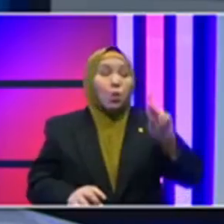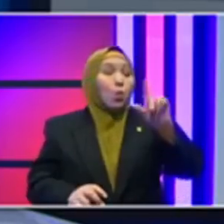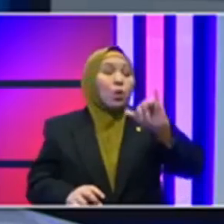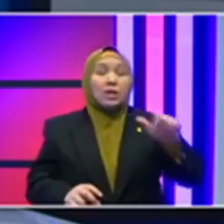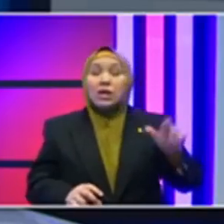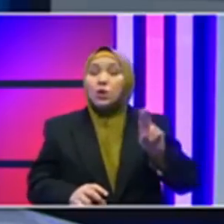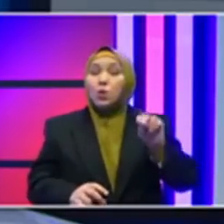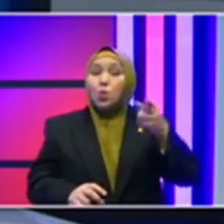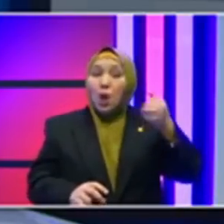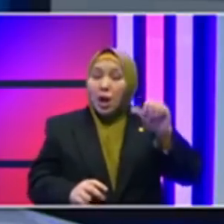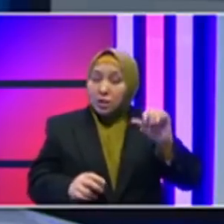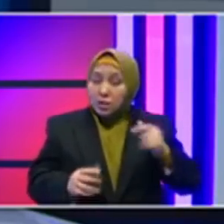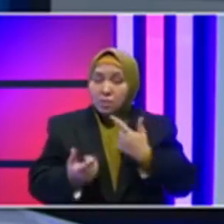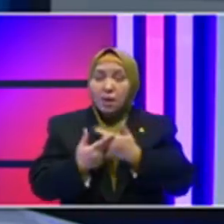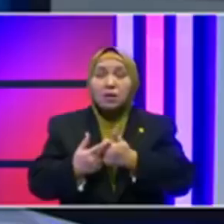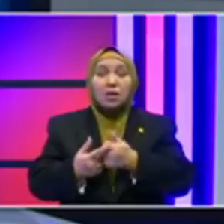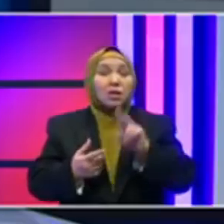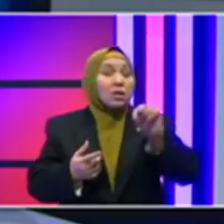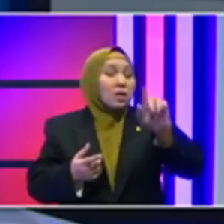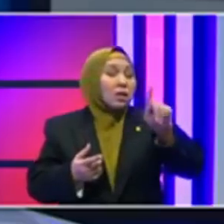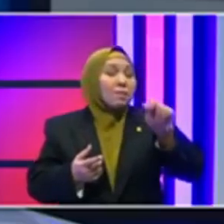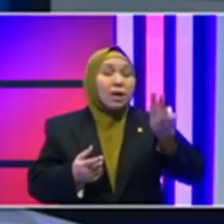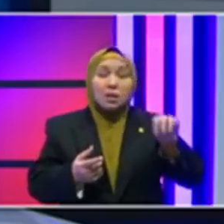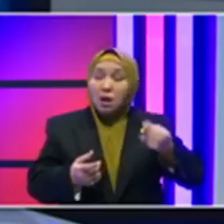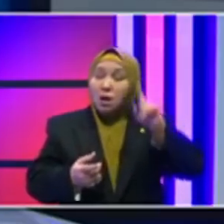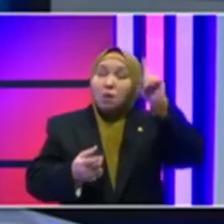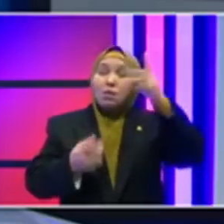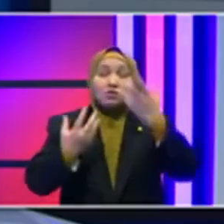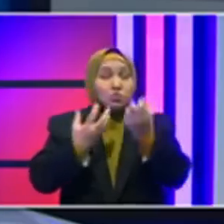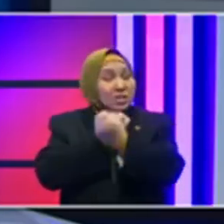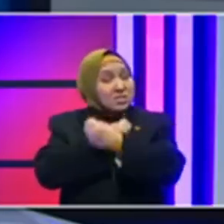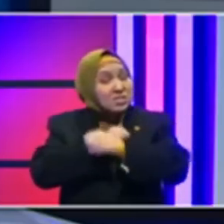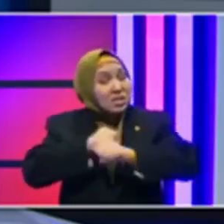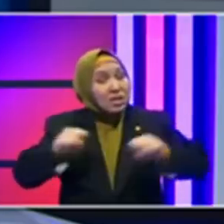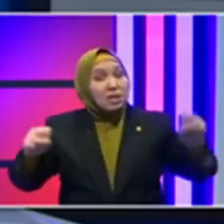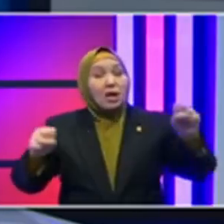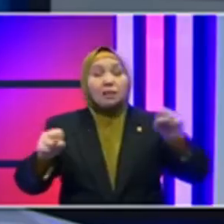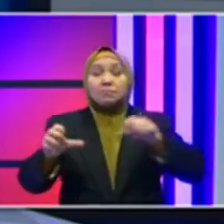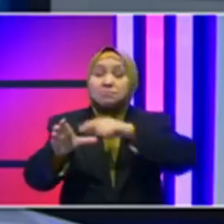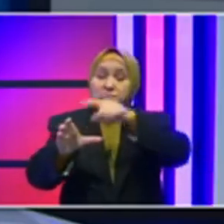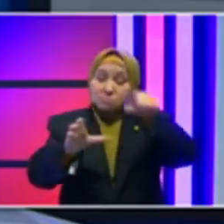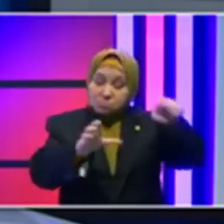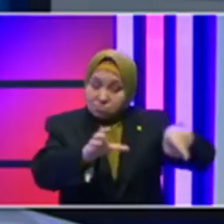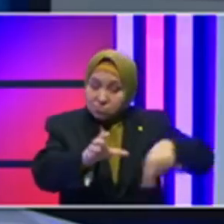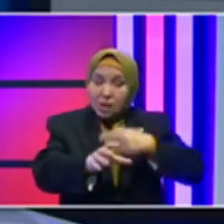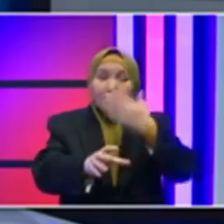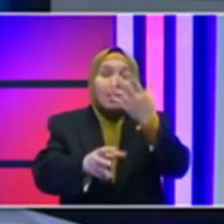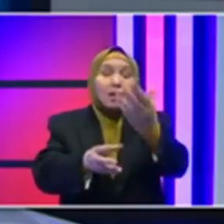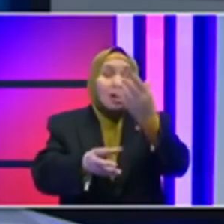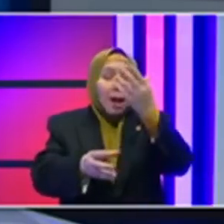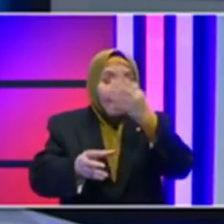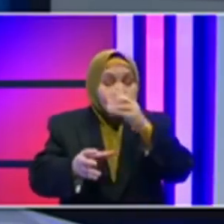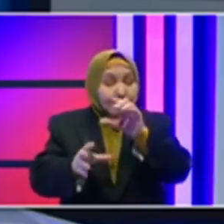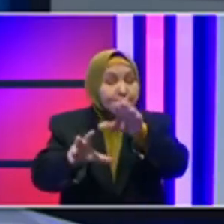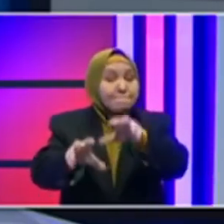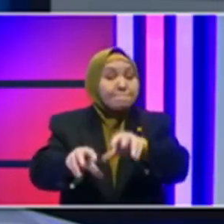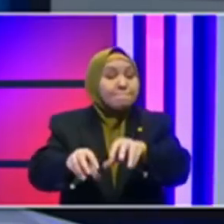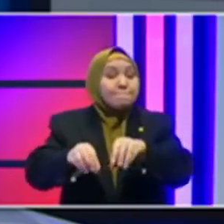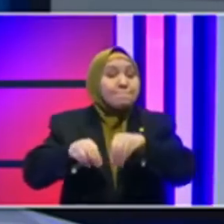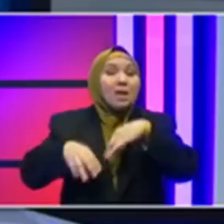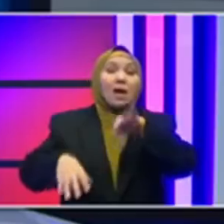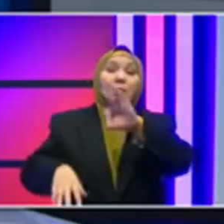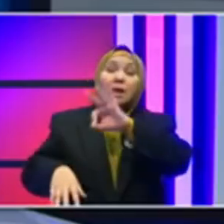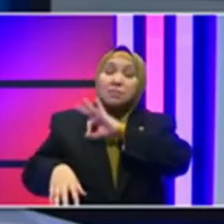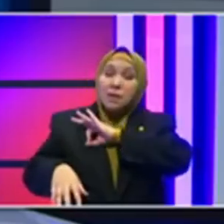daripada nikmat-nikmat yang Allah Subhanahu Wa Ta'ala telah sediakan mereka mengambil manfaatnya Allah